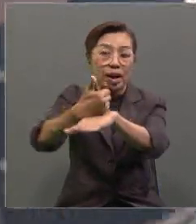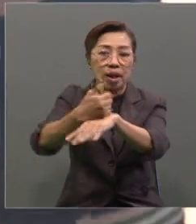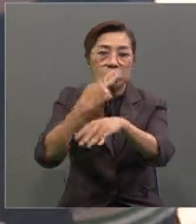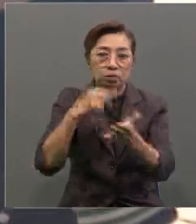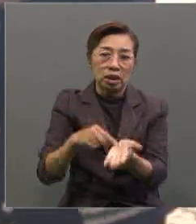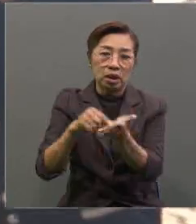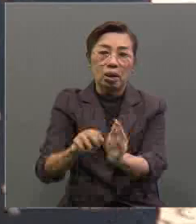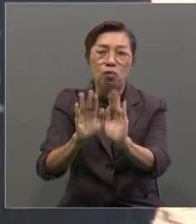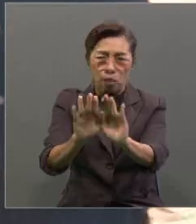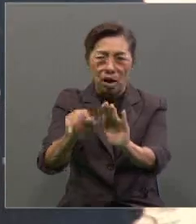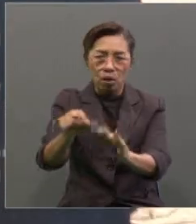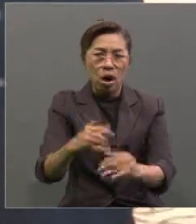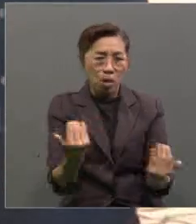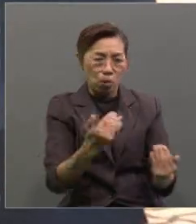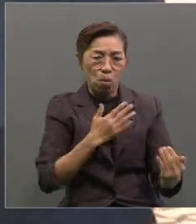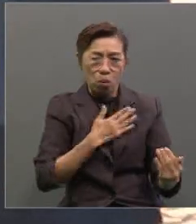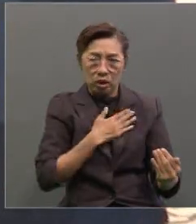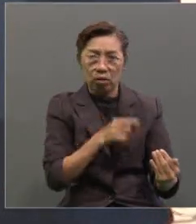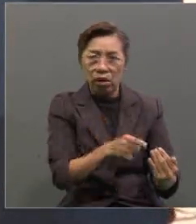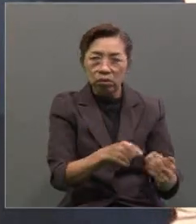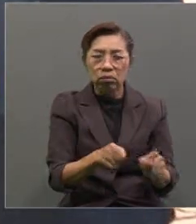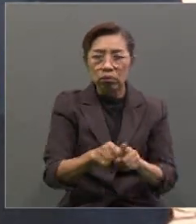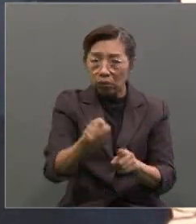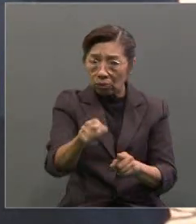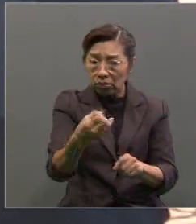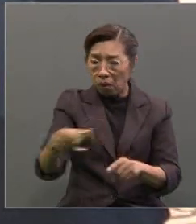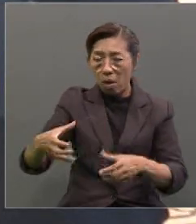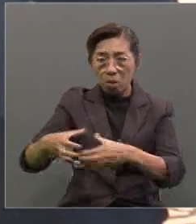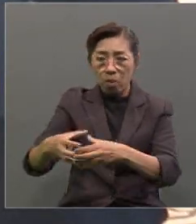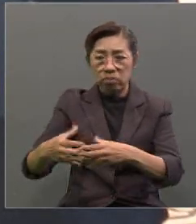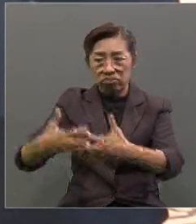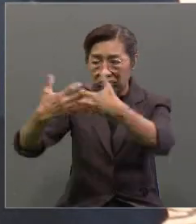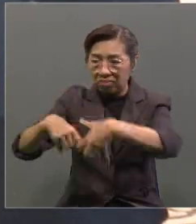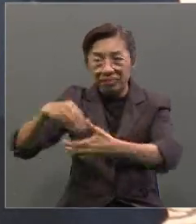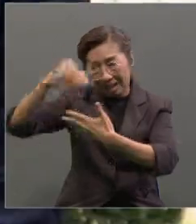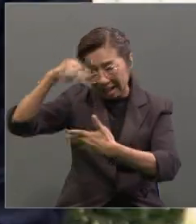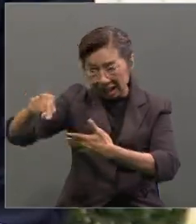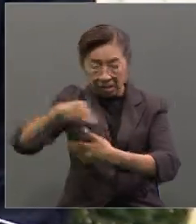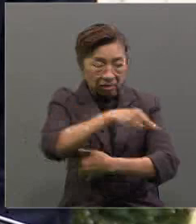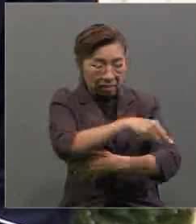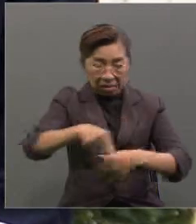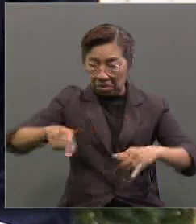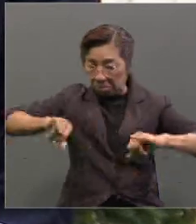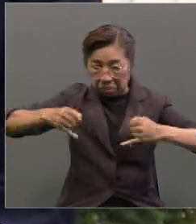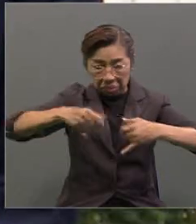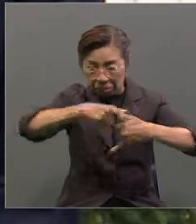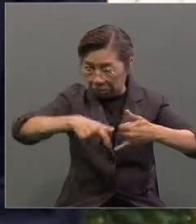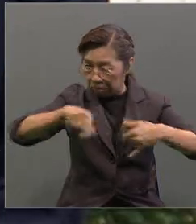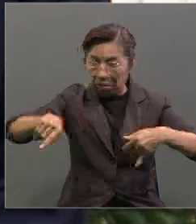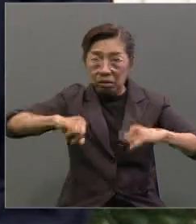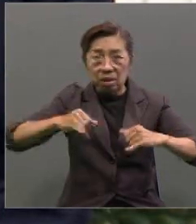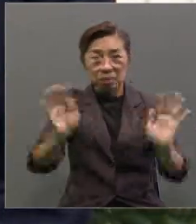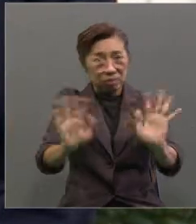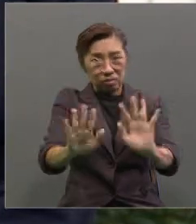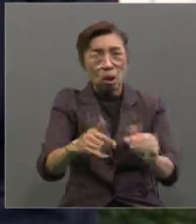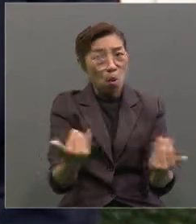ทนค่ะกรณีที่ลูกชายเนี่ยถูกสังคมมองว่าเป็นคู่อริกับเด็กช่างที่ก่อเหตุคุณแม่ยืนยันบอกว่าไม่ใช่การทะเลาะวิวาทหรือว่ามี